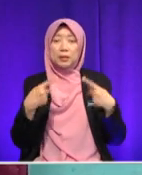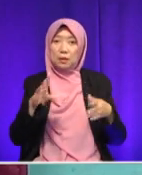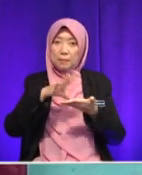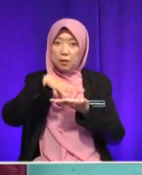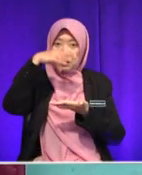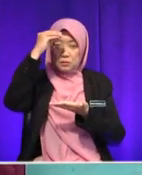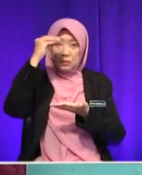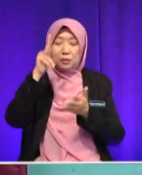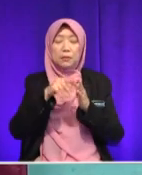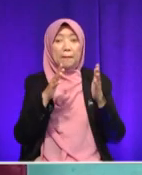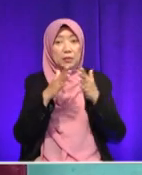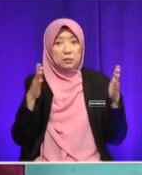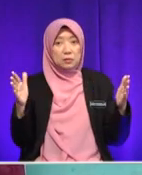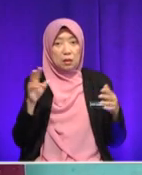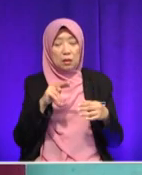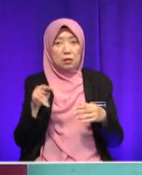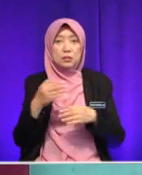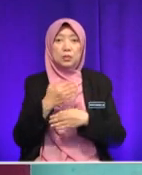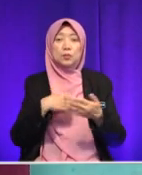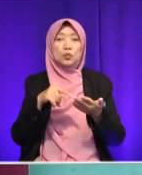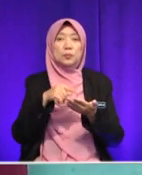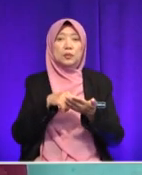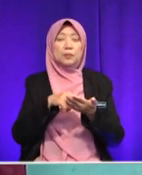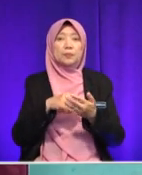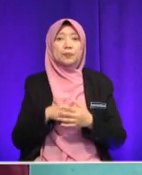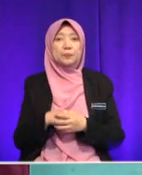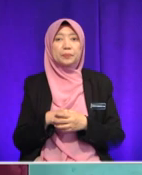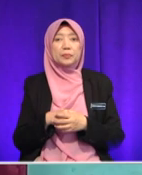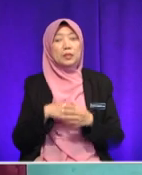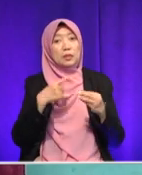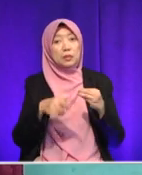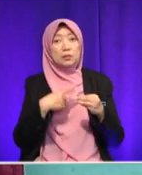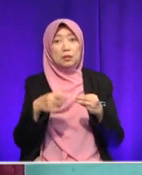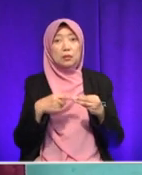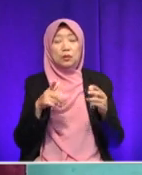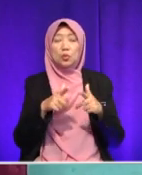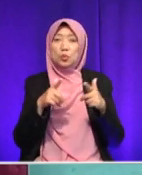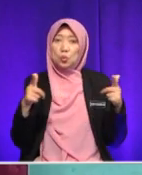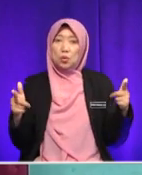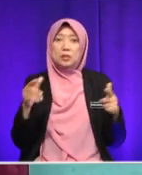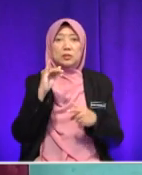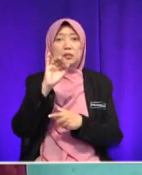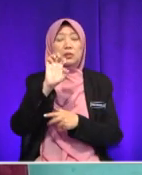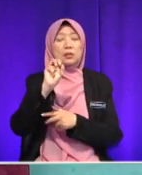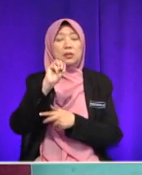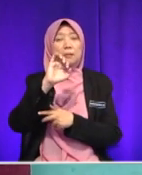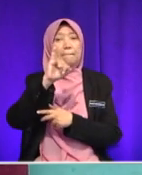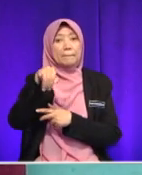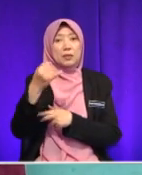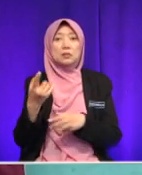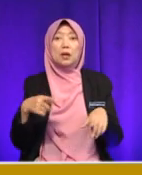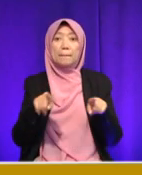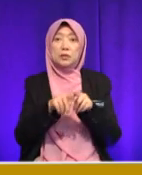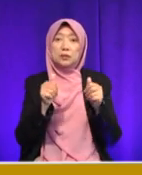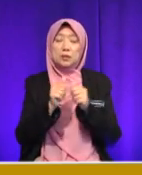anda belajar pembesaran sebelum ni, di mana anda ada belajar mengenai luas imej sama dengan K